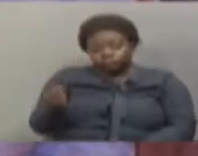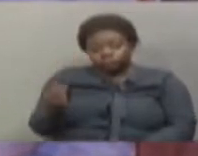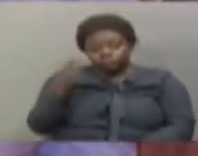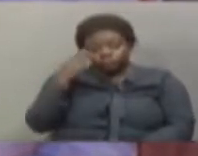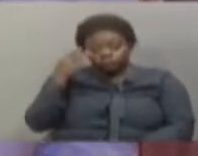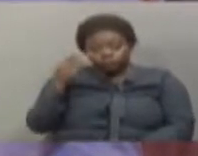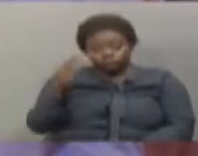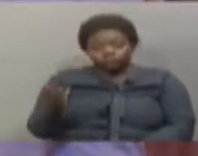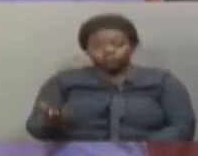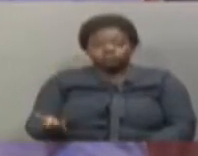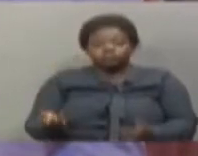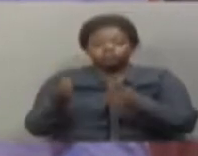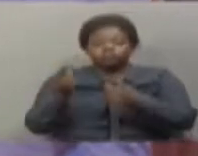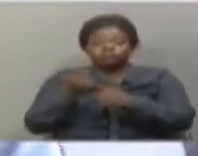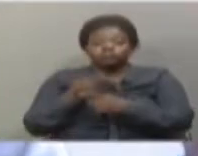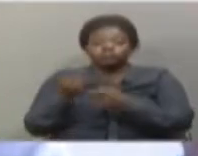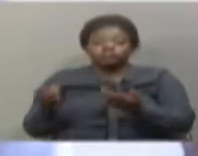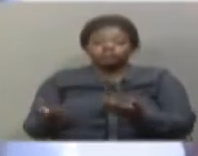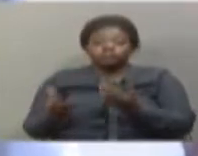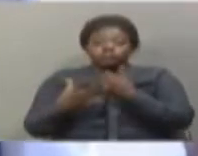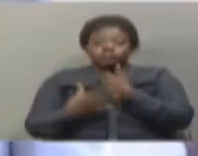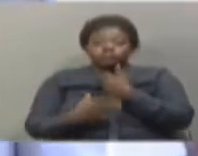nga bijja mu bwavu.